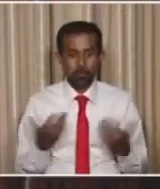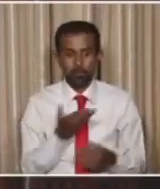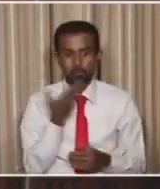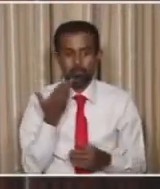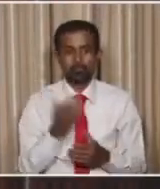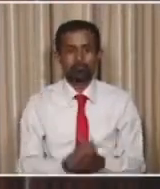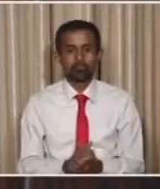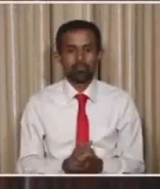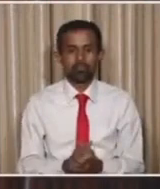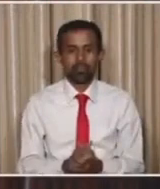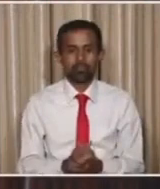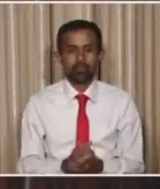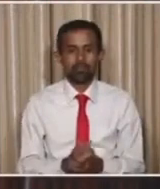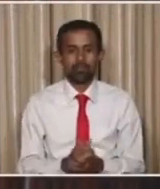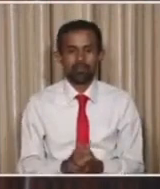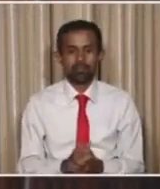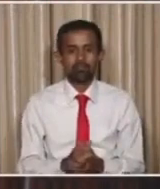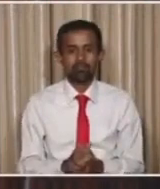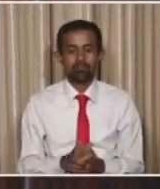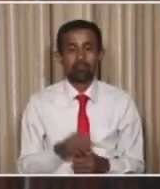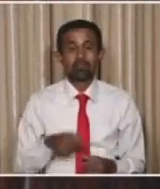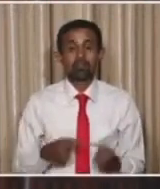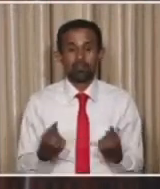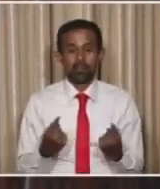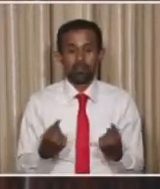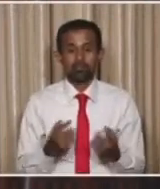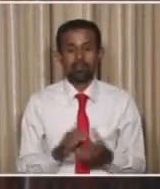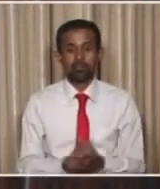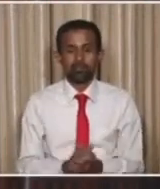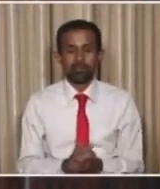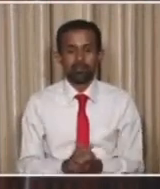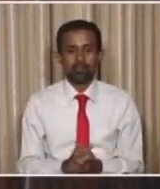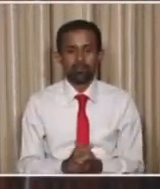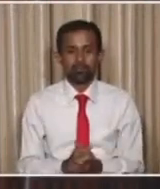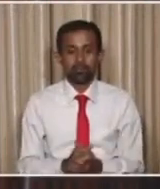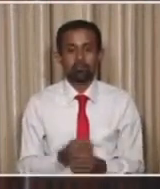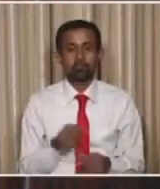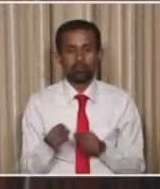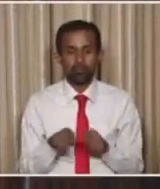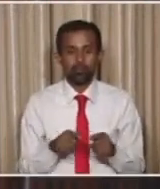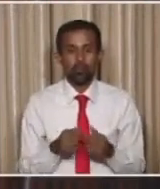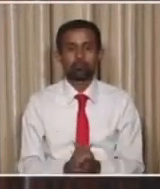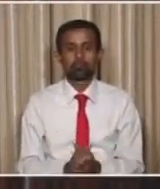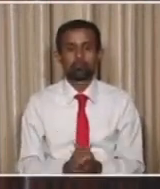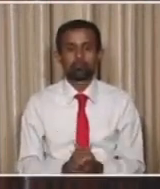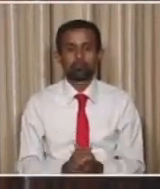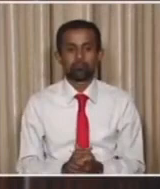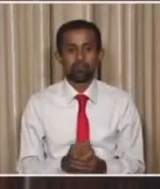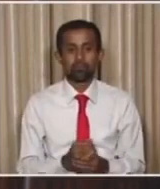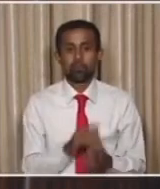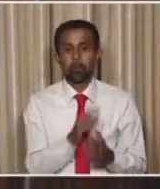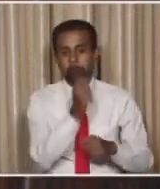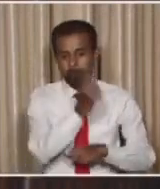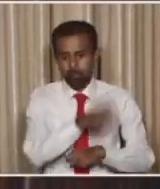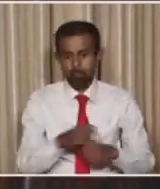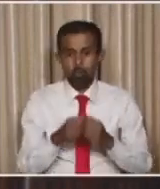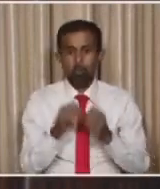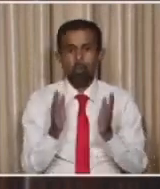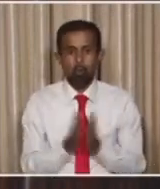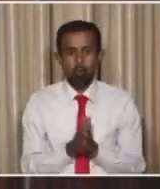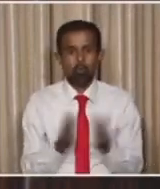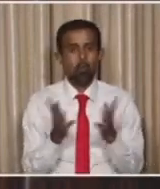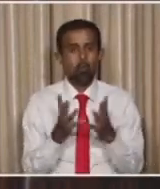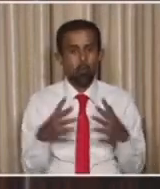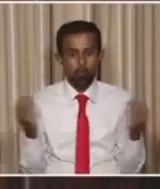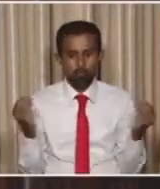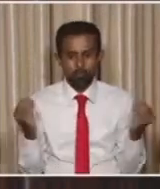පුළුවන්. නමුත් අපිට අවශ්‍යයි මේවට එක්තරා ආකාරයක හොලිස්ටික් ඇප්‍රෝච් එකක්. මේ සියල්ල විසඳා